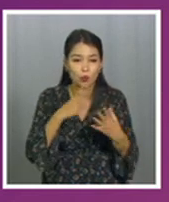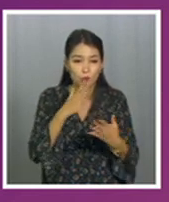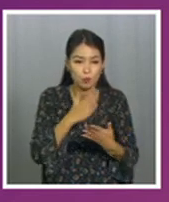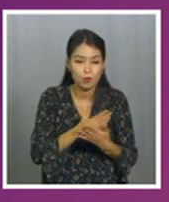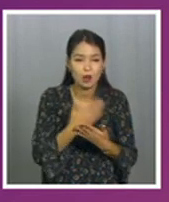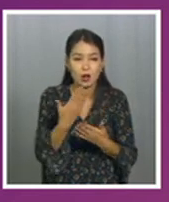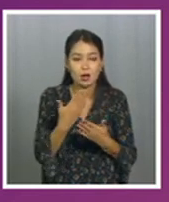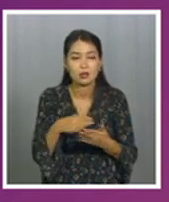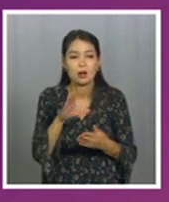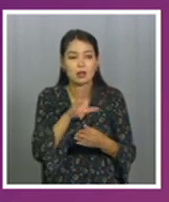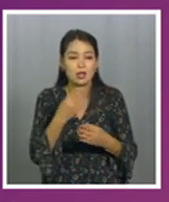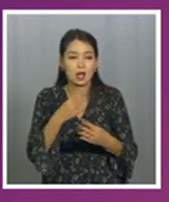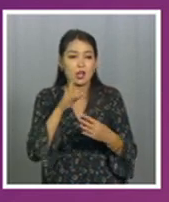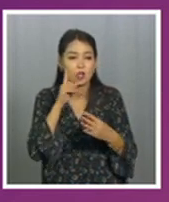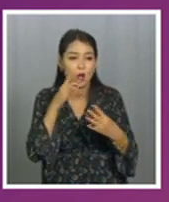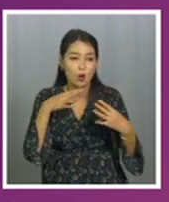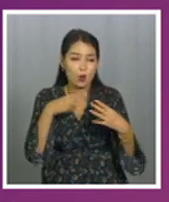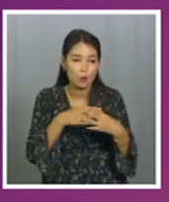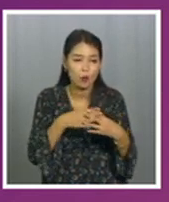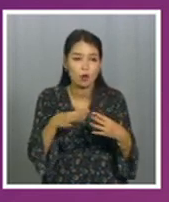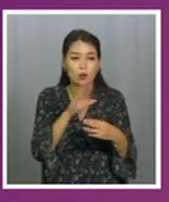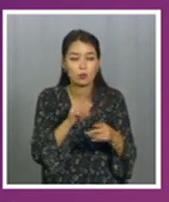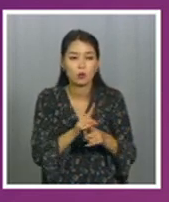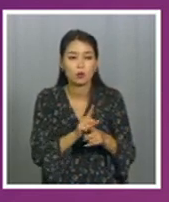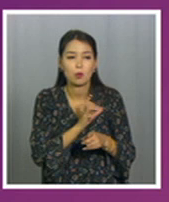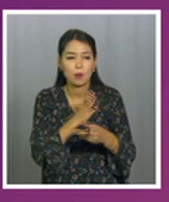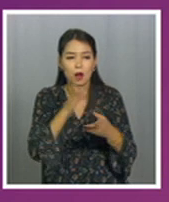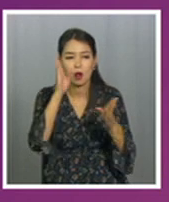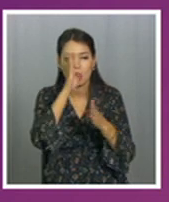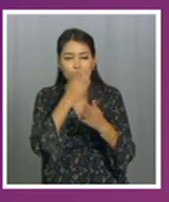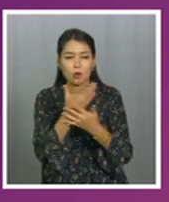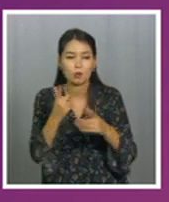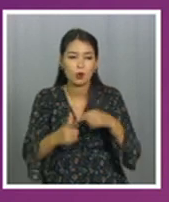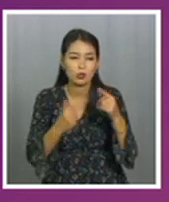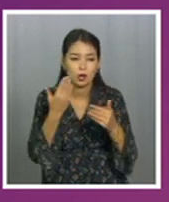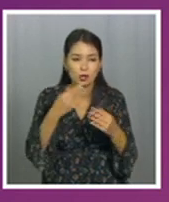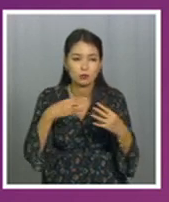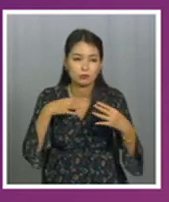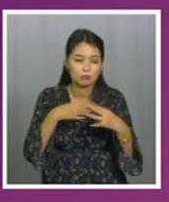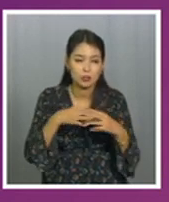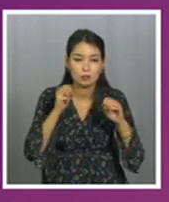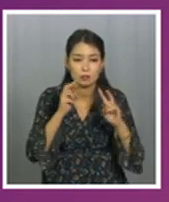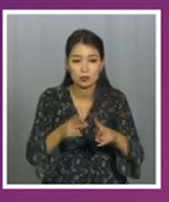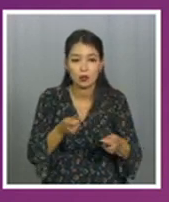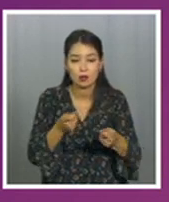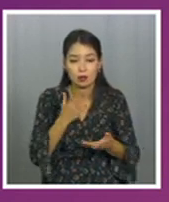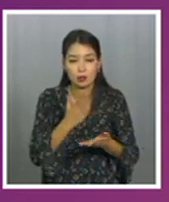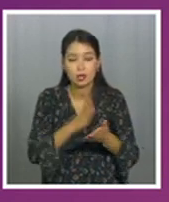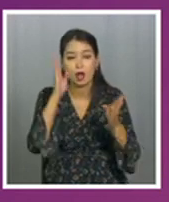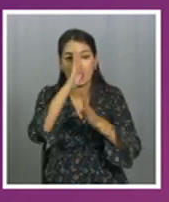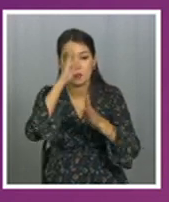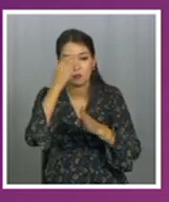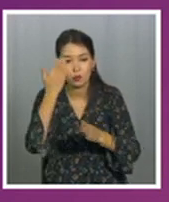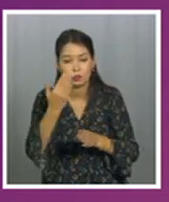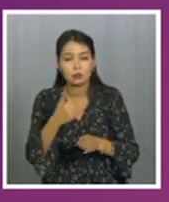ұлпаларының жасушалары арасы оттегі бай ауаны өсімдіктердің барлық жасушаларына тасымалдайды. Атмосфераға дәл